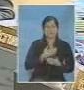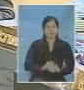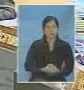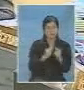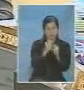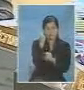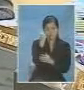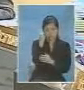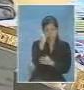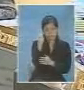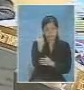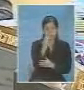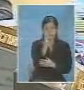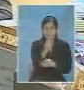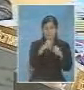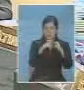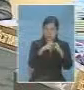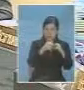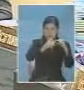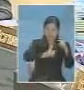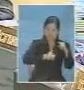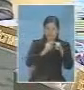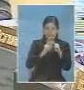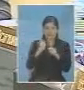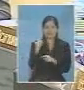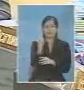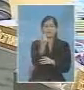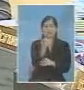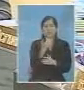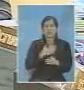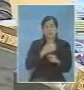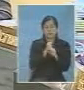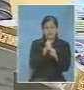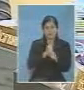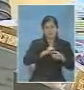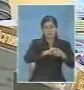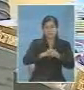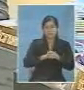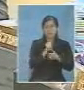ายๆตัวก็มาดูกันว่าเราจะทำอย่างไรให้ดีที่สุดแต่แน่นอนยืนยันว่าอันนี้เรา